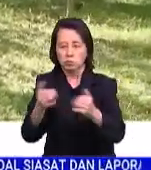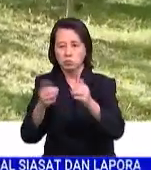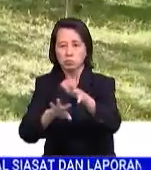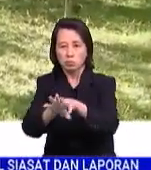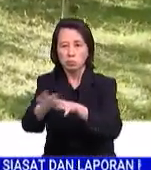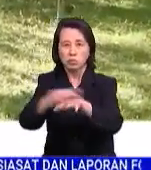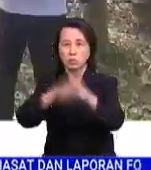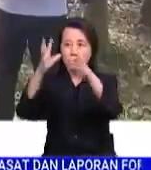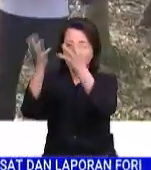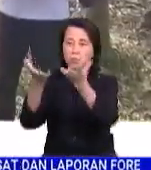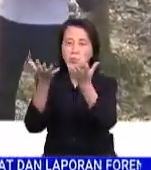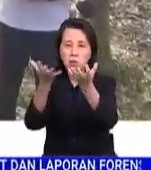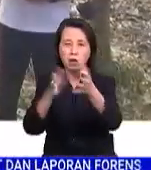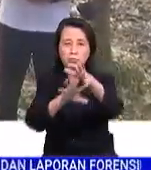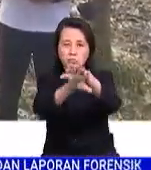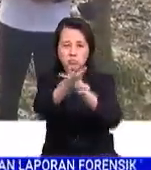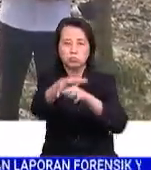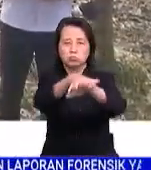di seluruh dunia.